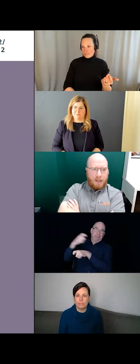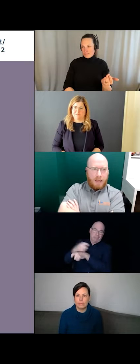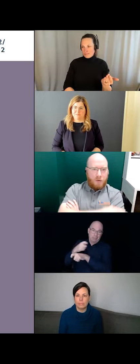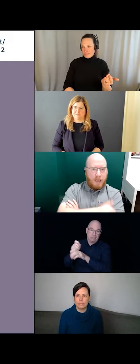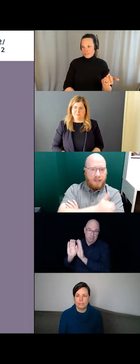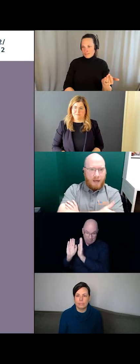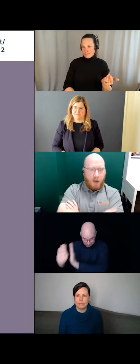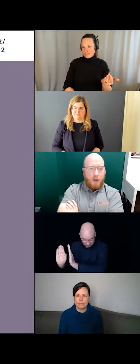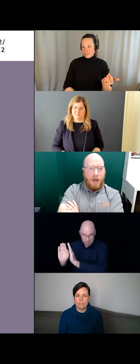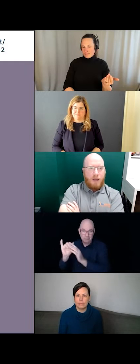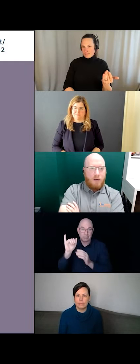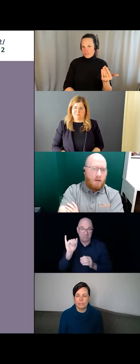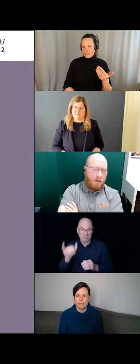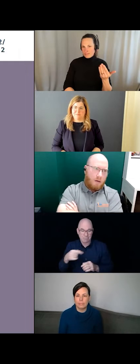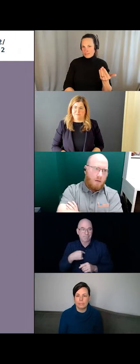Pardon.